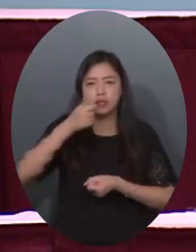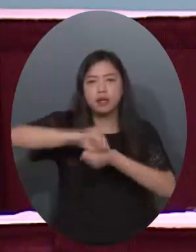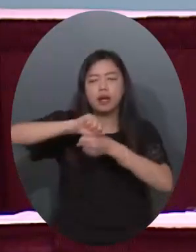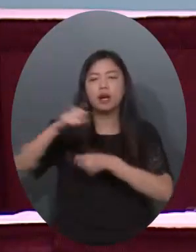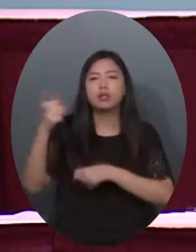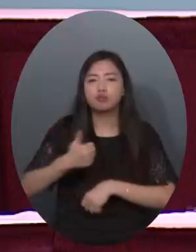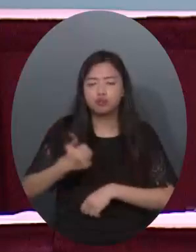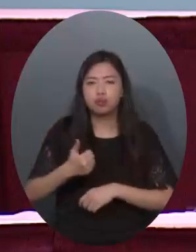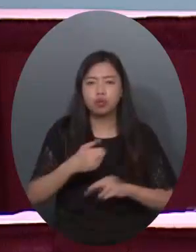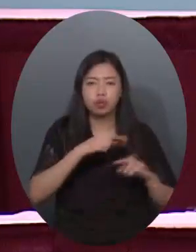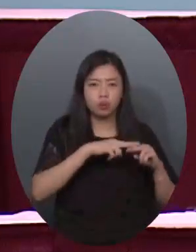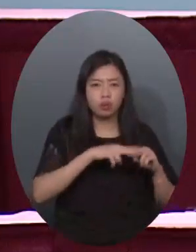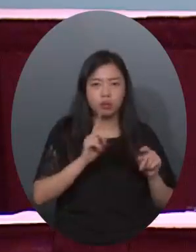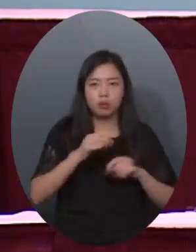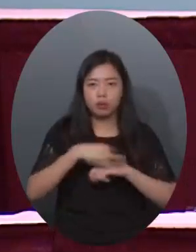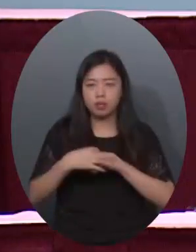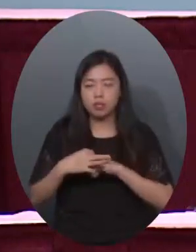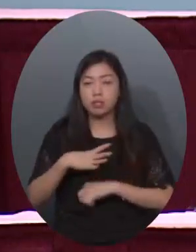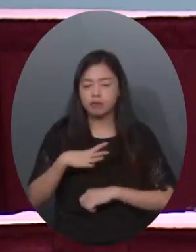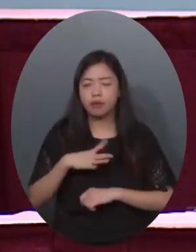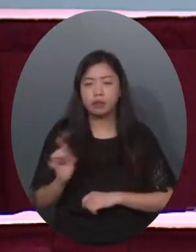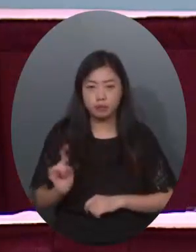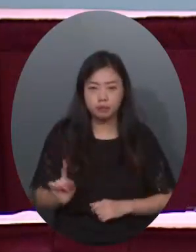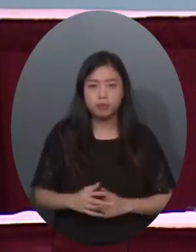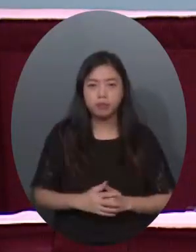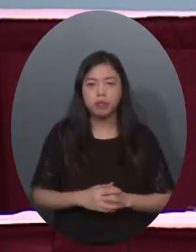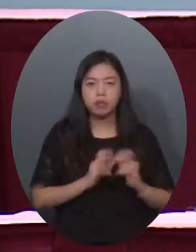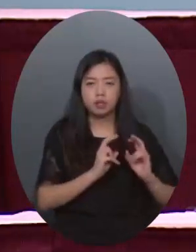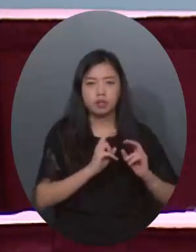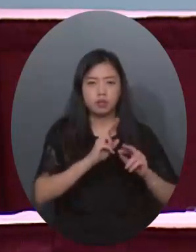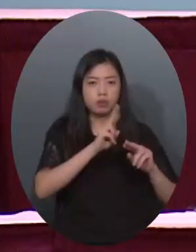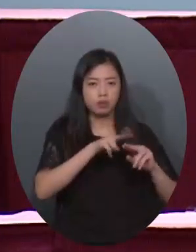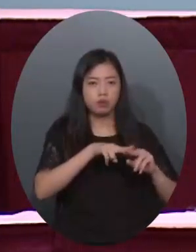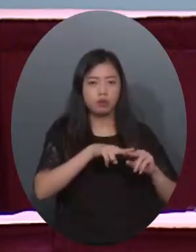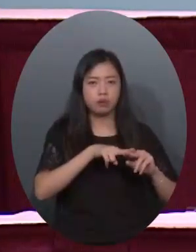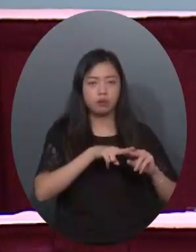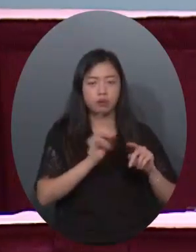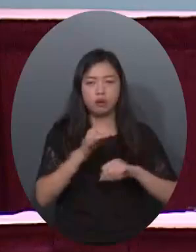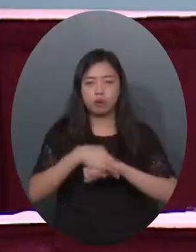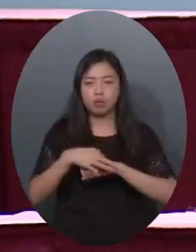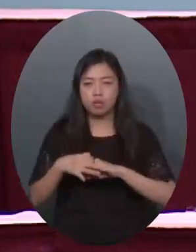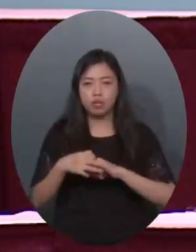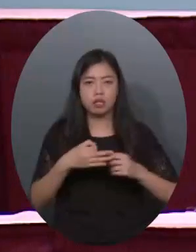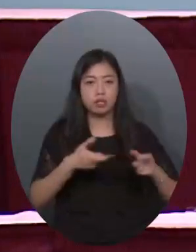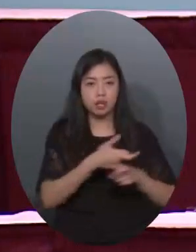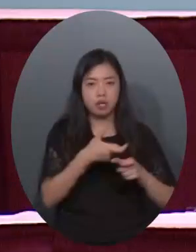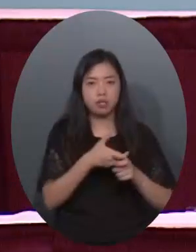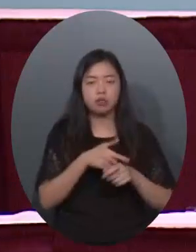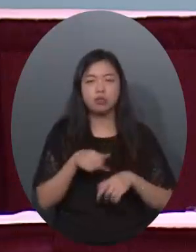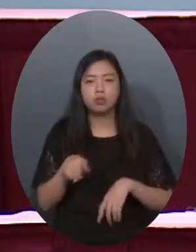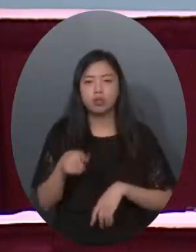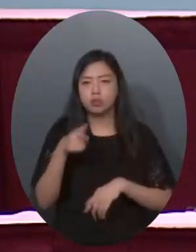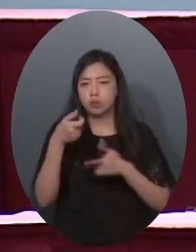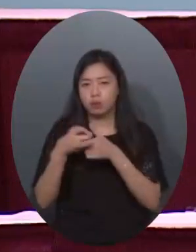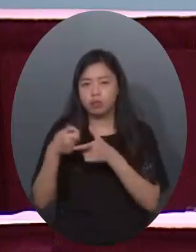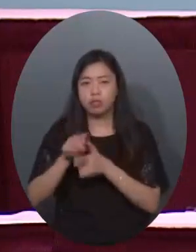內地及國際業務方面，港鐵的內地及國際業務是公司全新企業